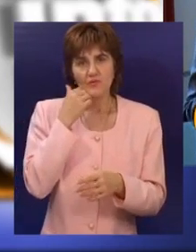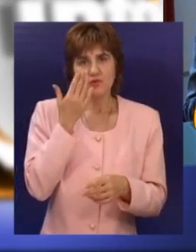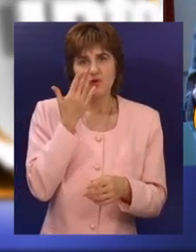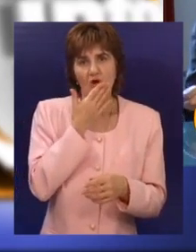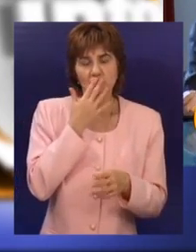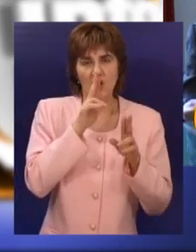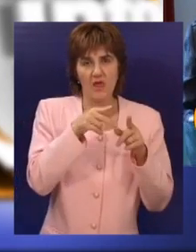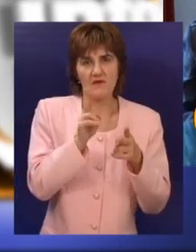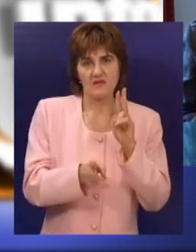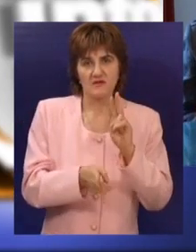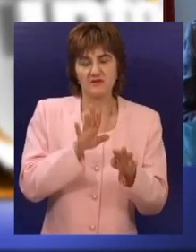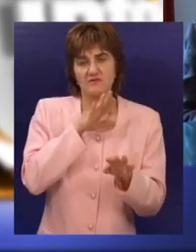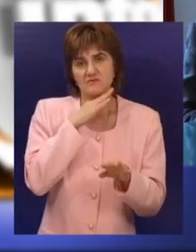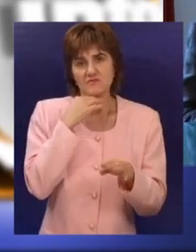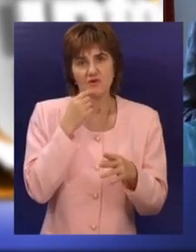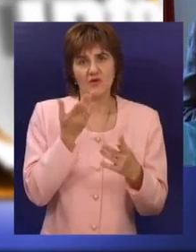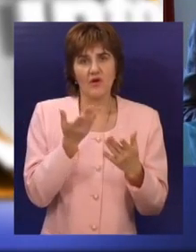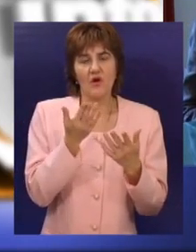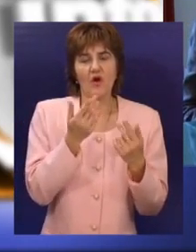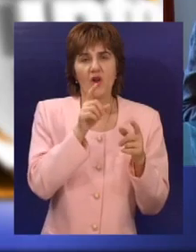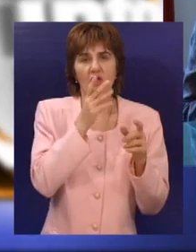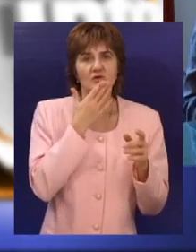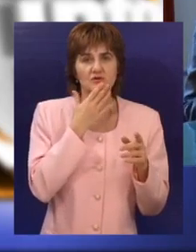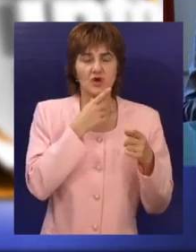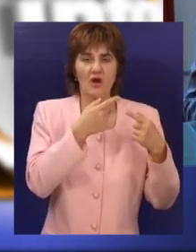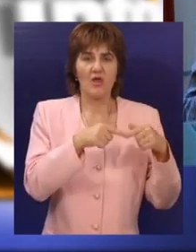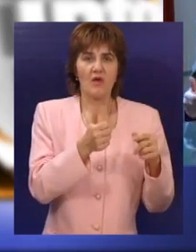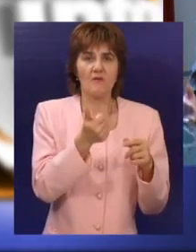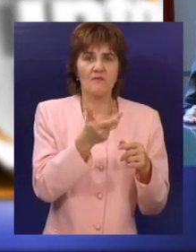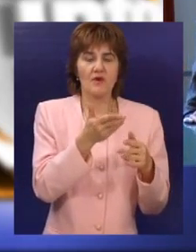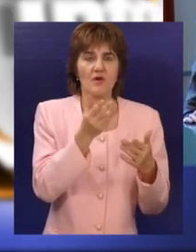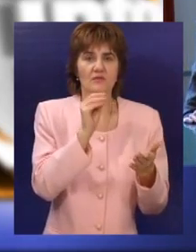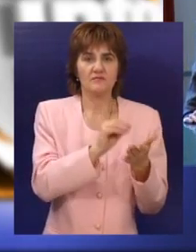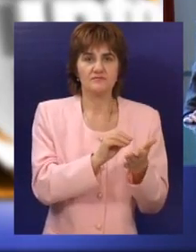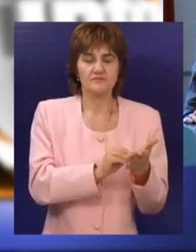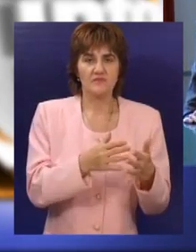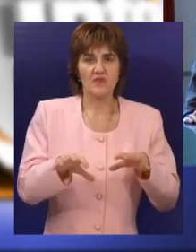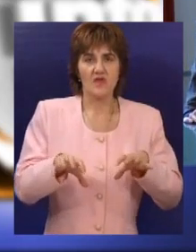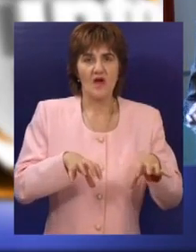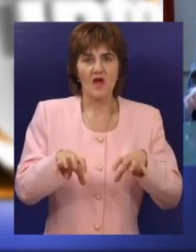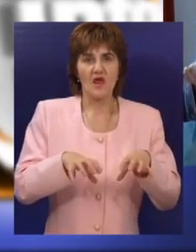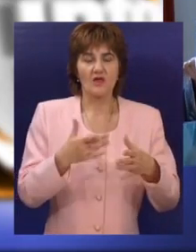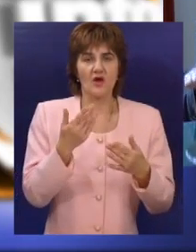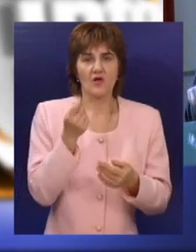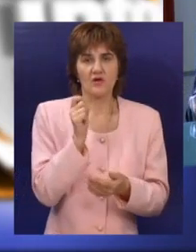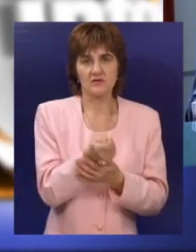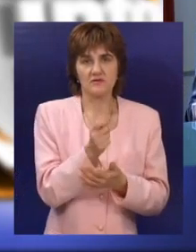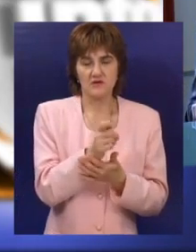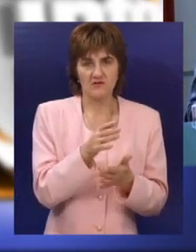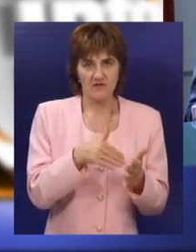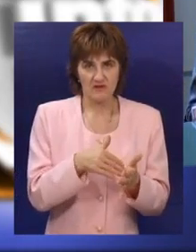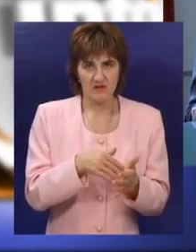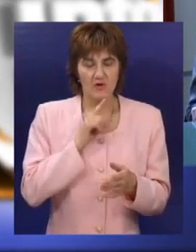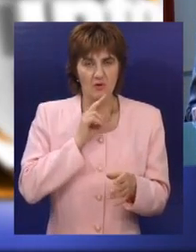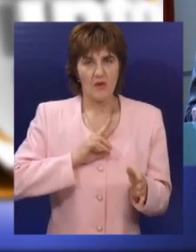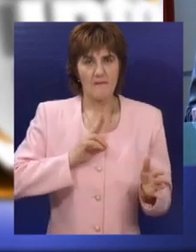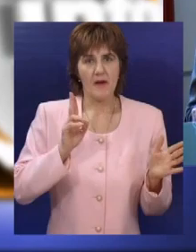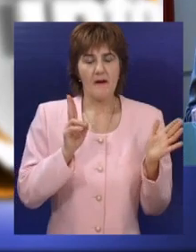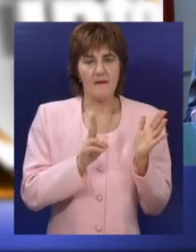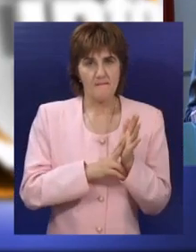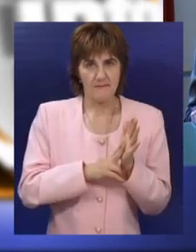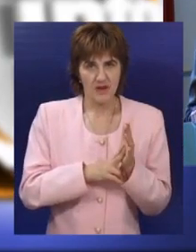škola koliko kojoj treba sredstava za određeni broj radnika koji stiču pravo za